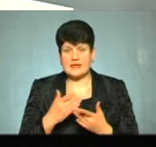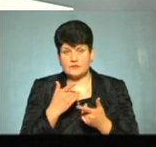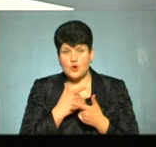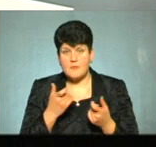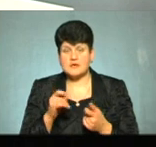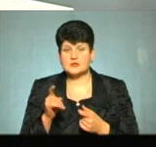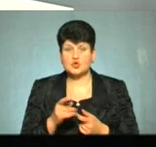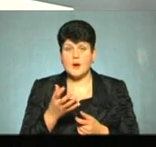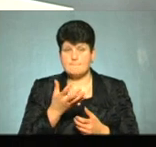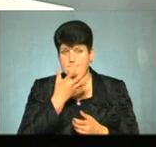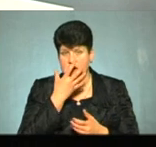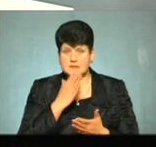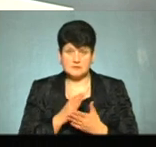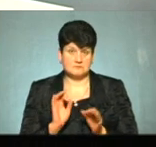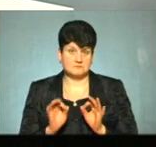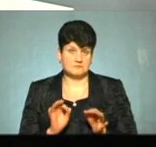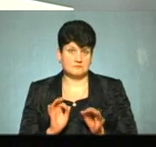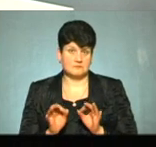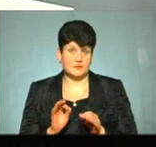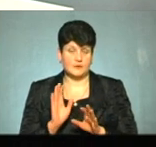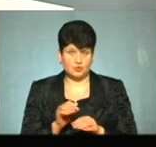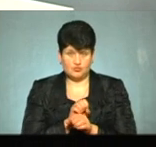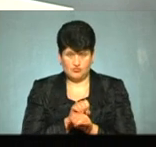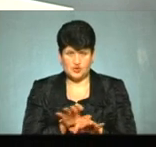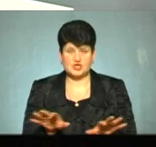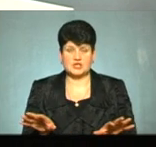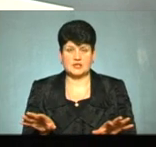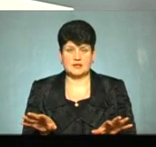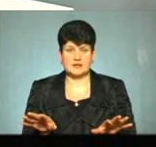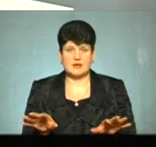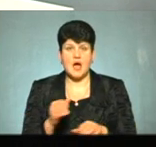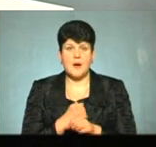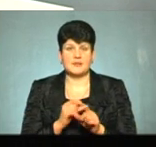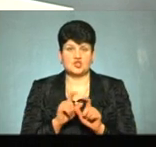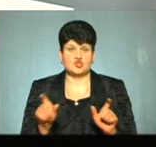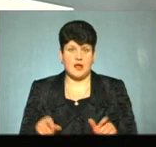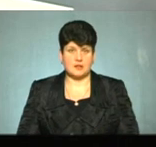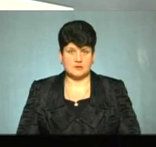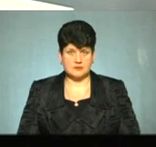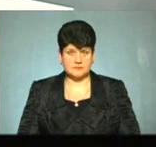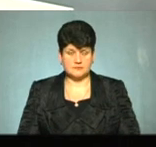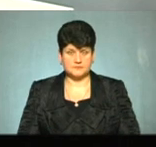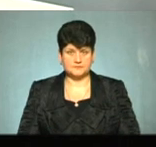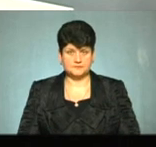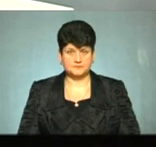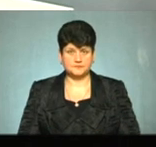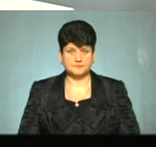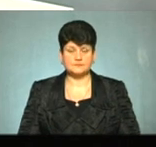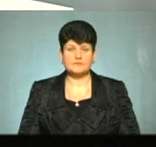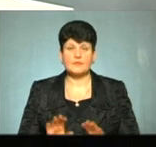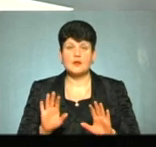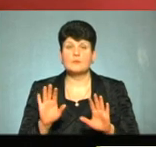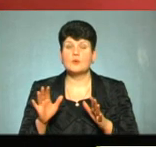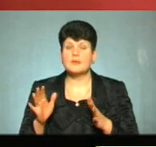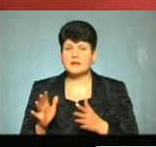Є інформація, що маски є в достатній кількості і вони будуть поширені по аптечних закладах.